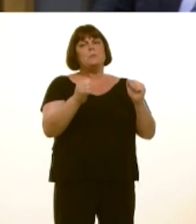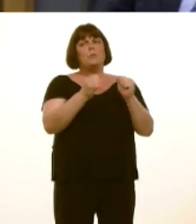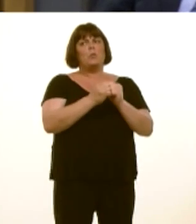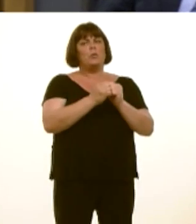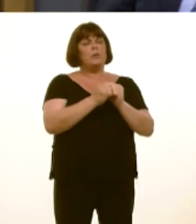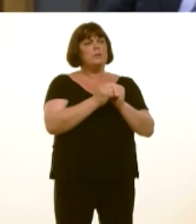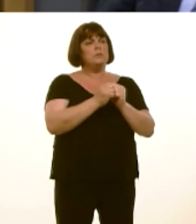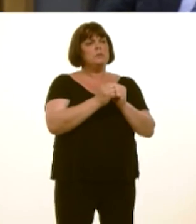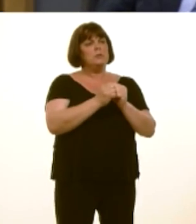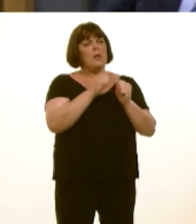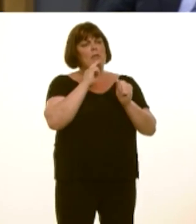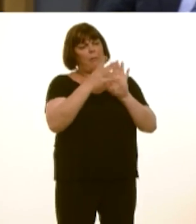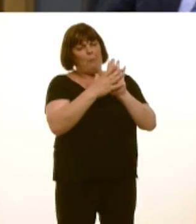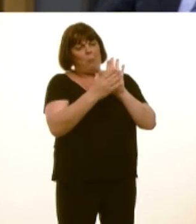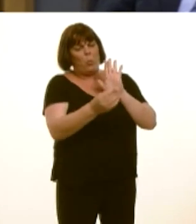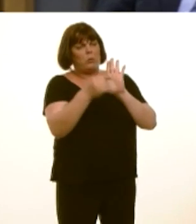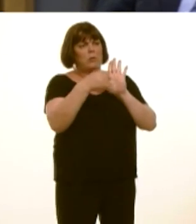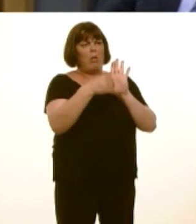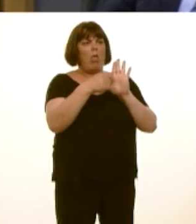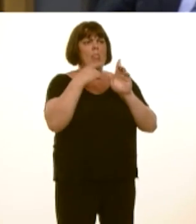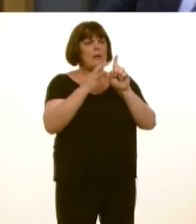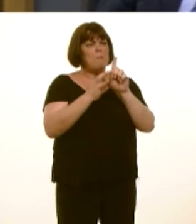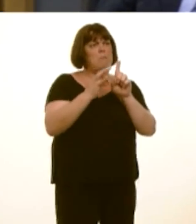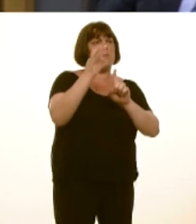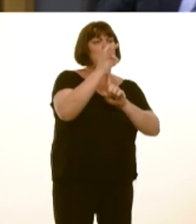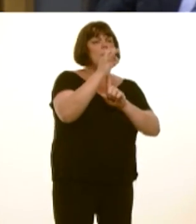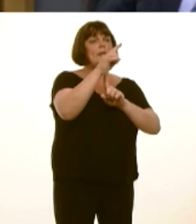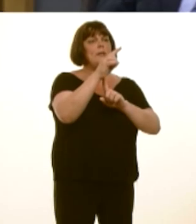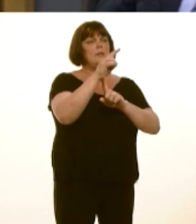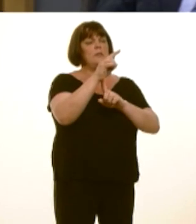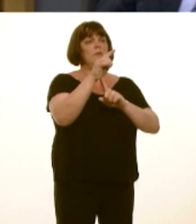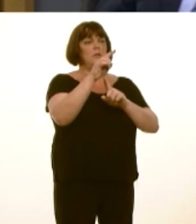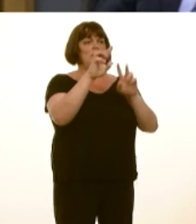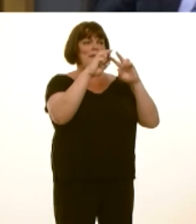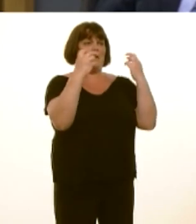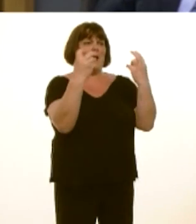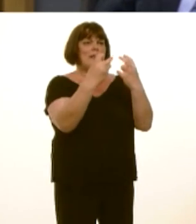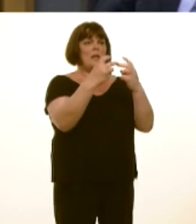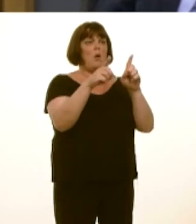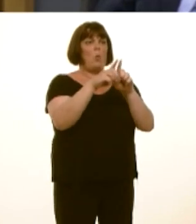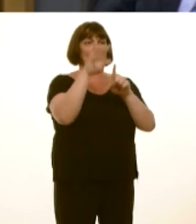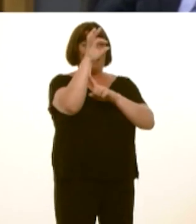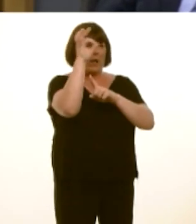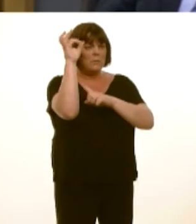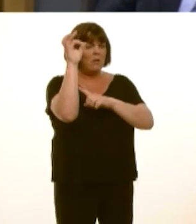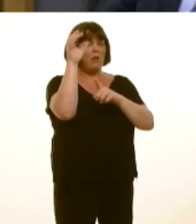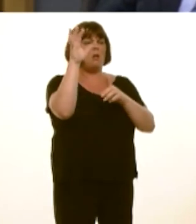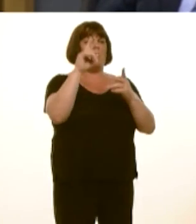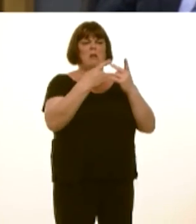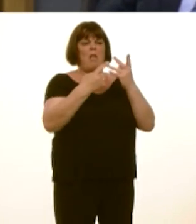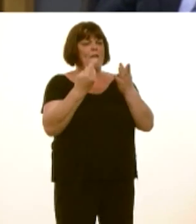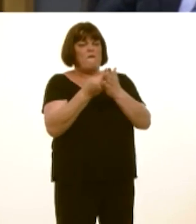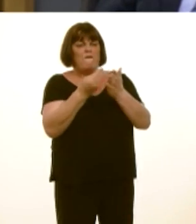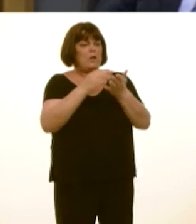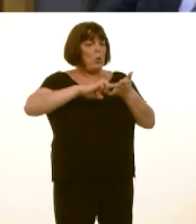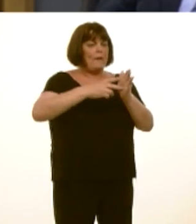gyrff ymddiriedolaethwyr lleol cydwgan, y cyngor sir a'r cyrff ariannu i gyd yn dod at ei gilydd i hyrwyddo prosiect